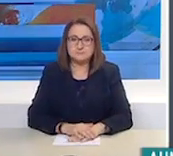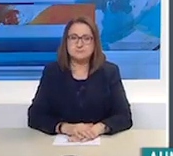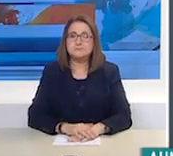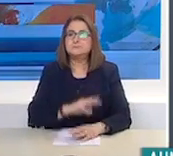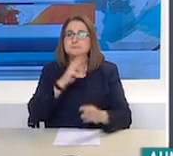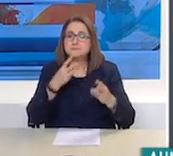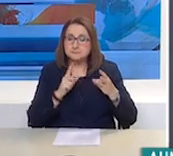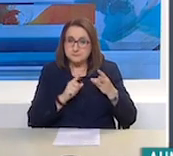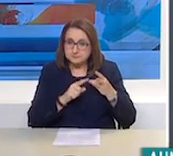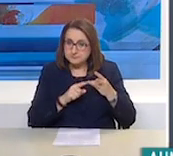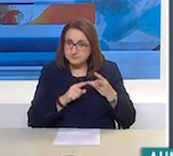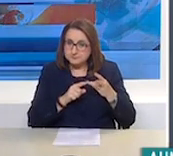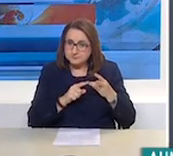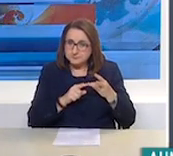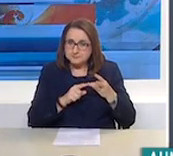Τρίτον, είχαμε πει